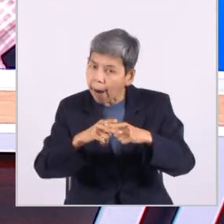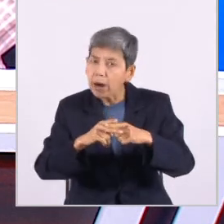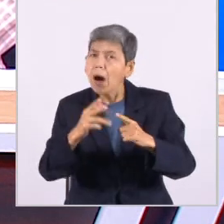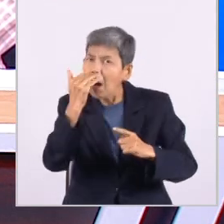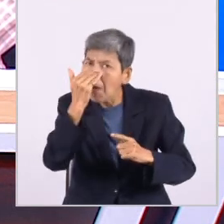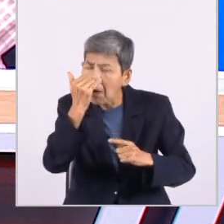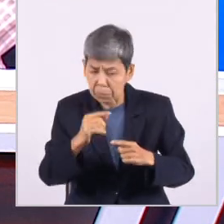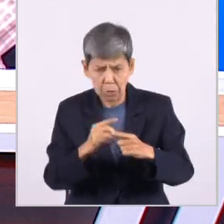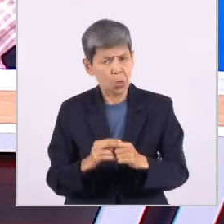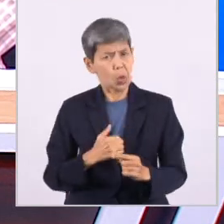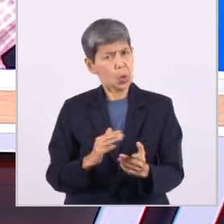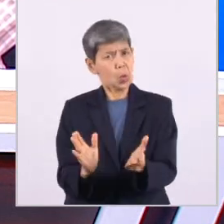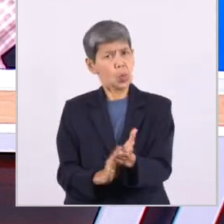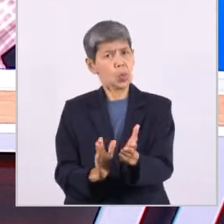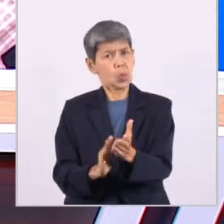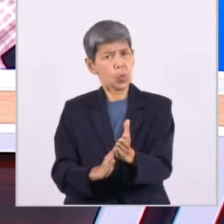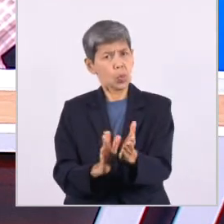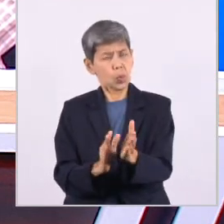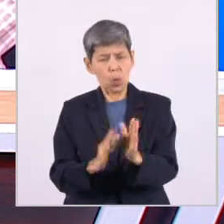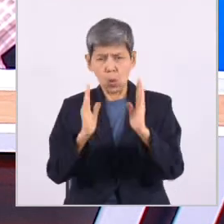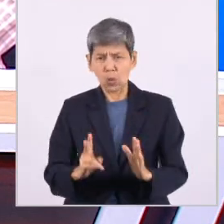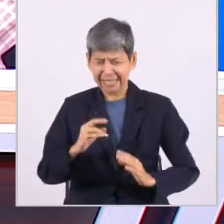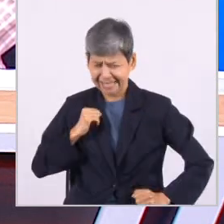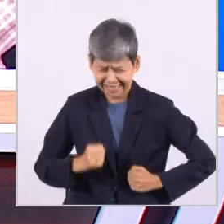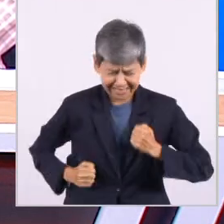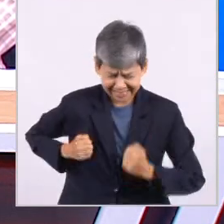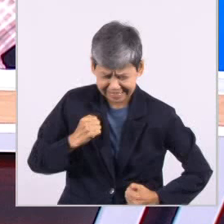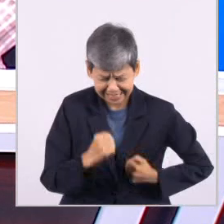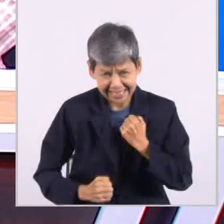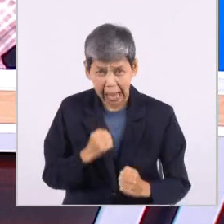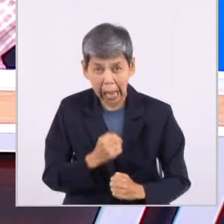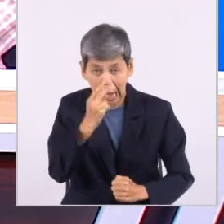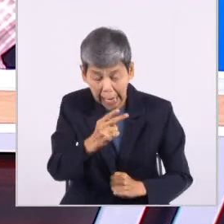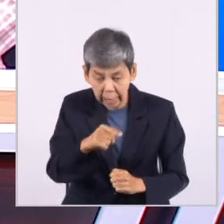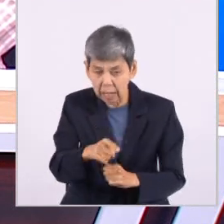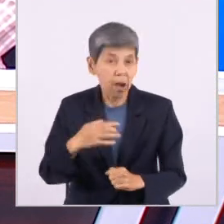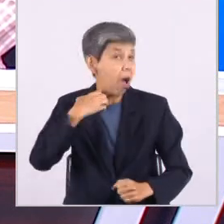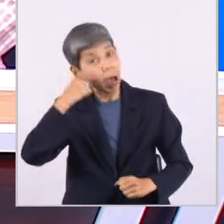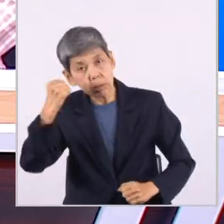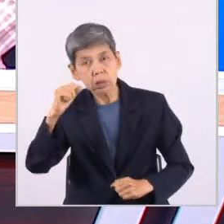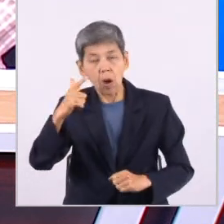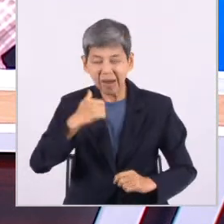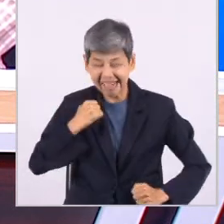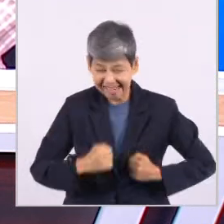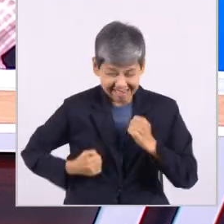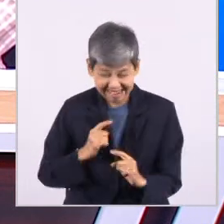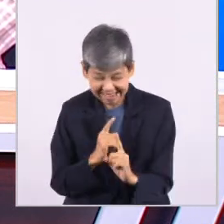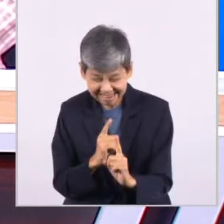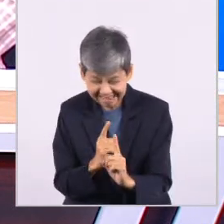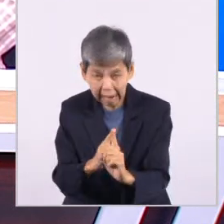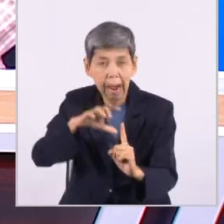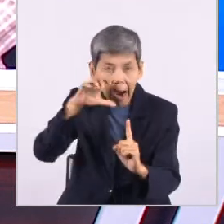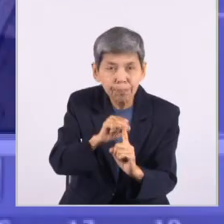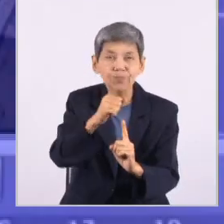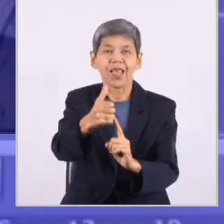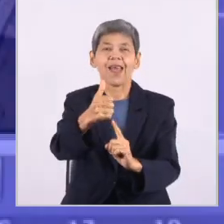เขาชื่นชมน้องอาชีวะ 2คนที่วิ่งไล่คนร้ายคือเห็นต่อหน้าว่าคนร้ายกระชากสร้อยวิ่งไล่ตามจนในที่สุดเนี่ยจับ